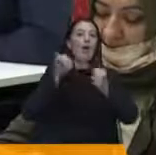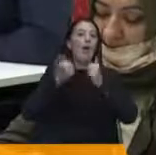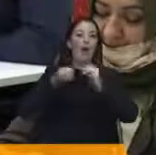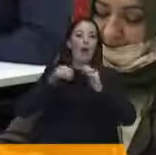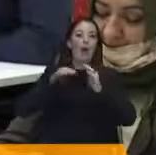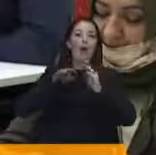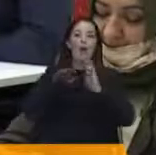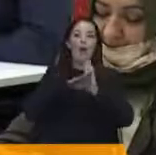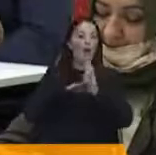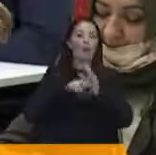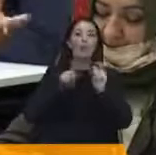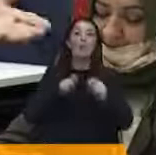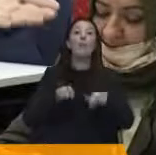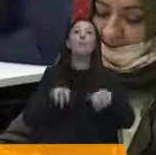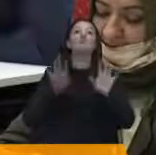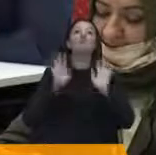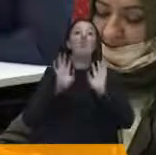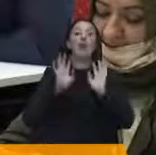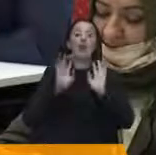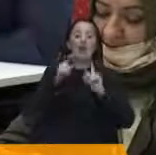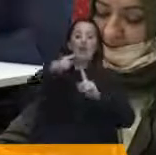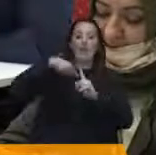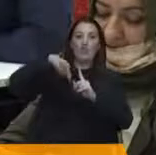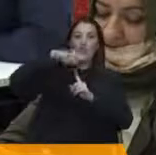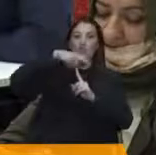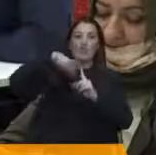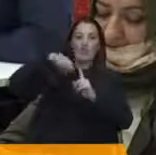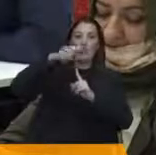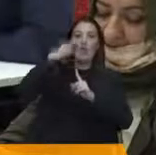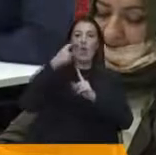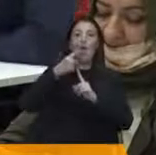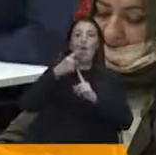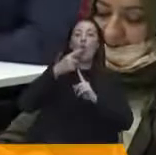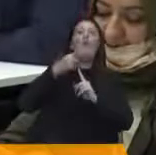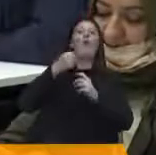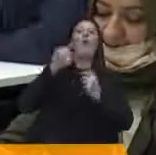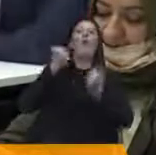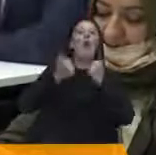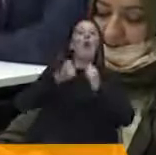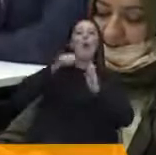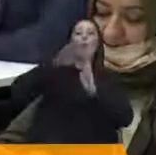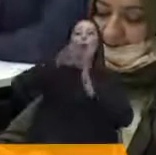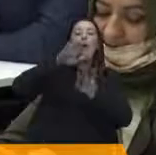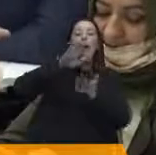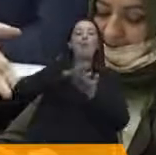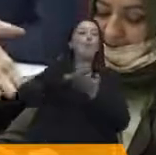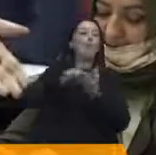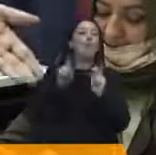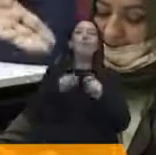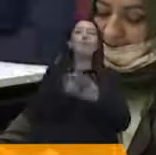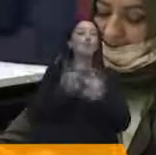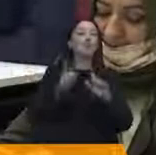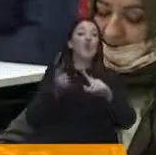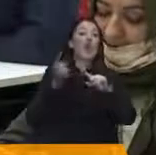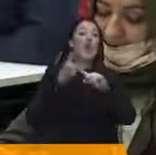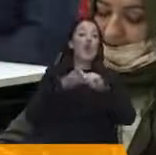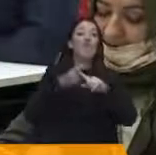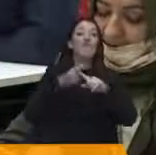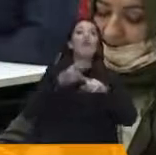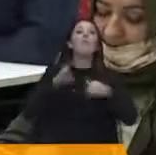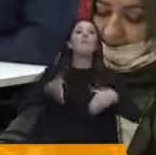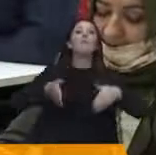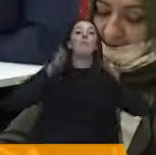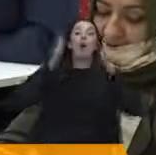yapılmayacak. Çevresindeki alanlara yeraltı otoparkı yapılmayacak. İlave binalar